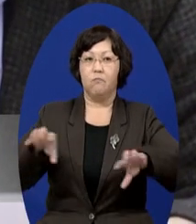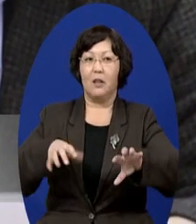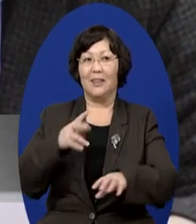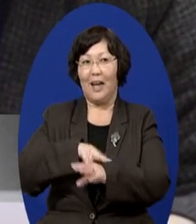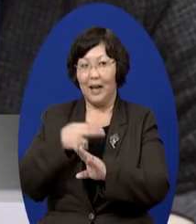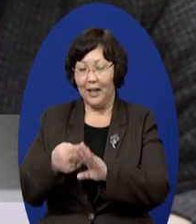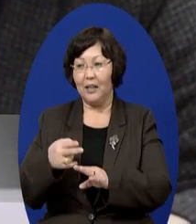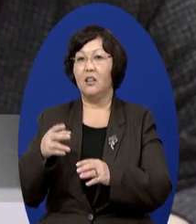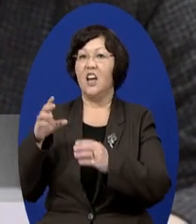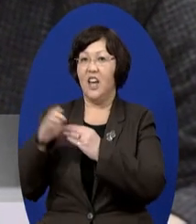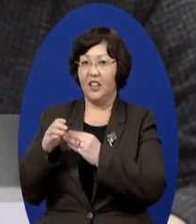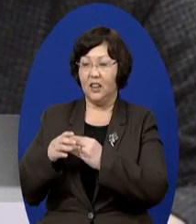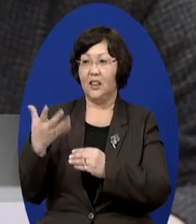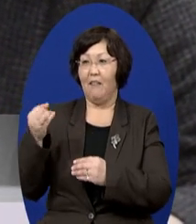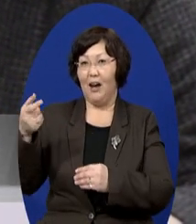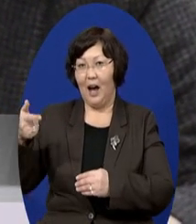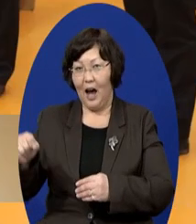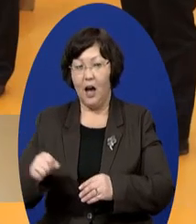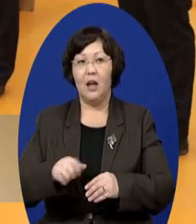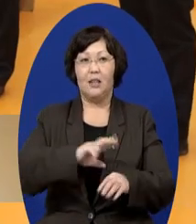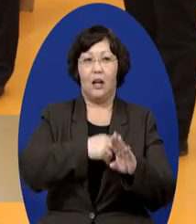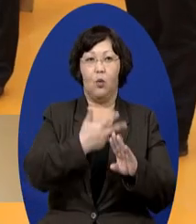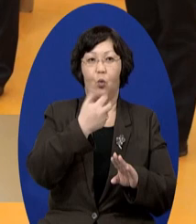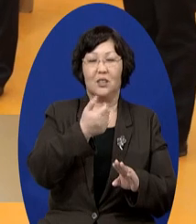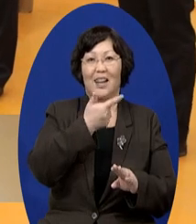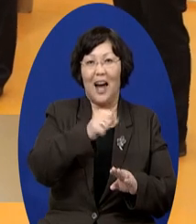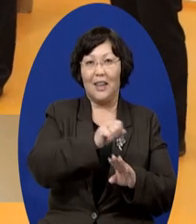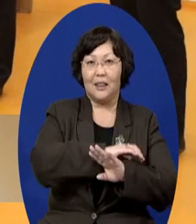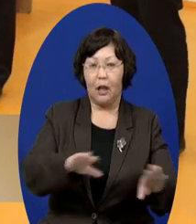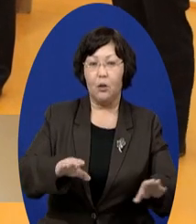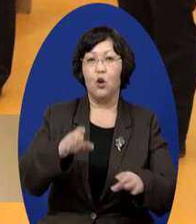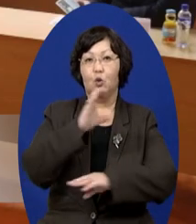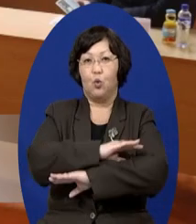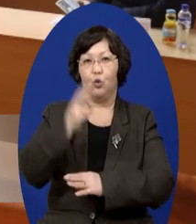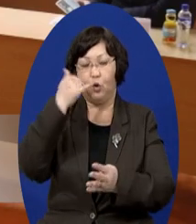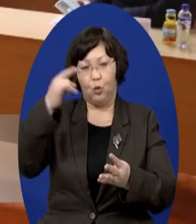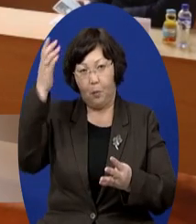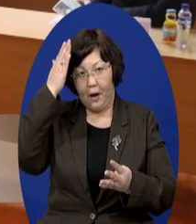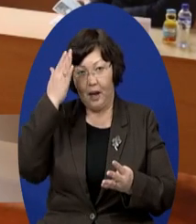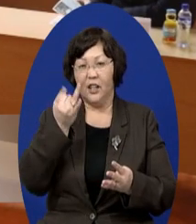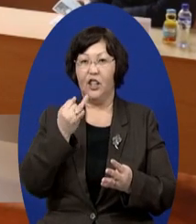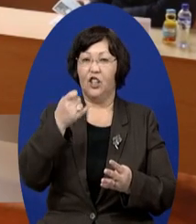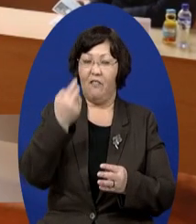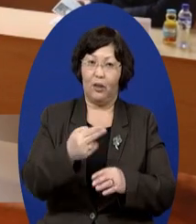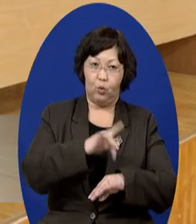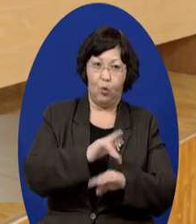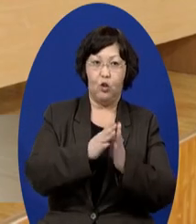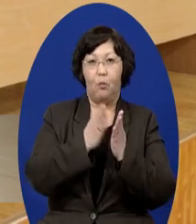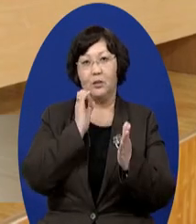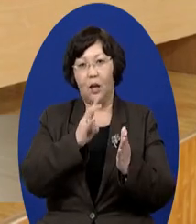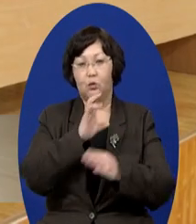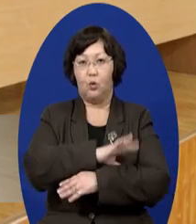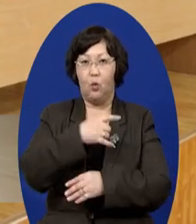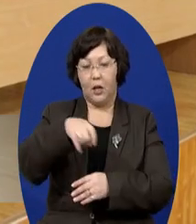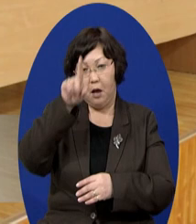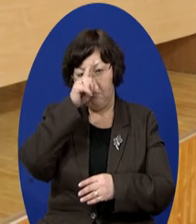газарт их сургуулийн цогцлбор барихаар тооцоолж байна. Энэ цогцлбор сургуулийн дотор байр, инновацийн төв, номын сан болон сургуулийн имлэг